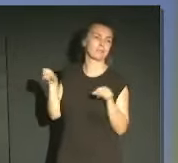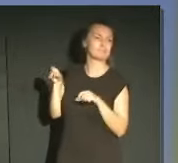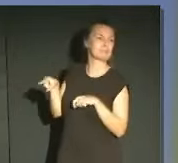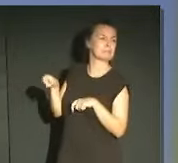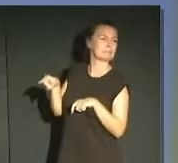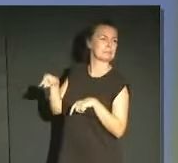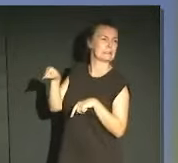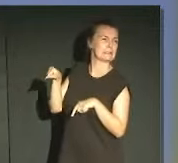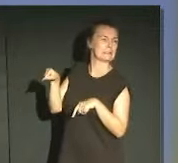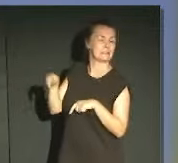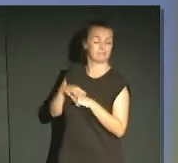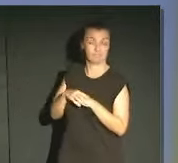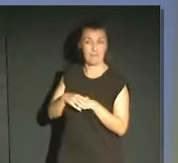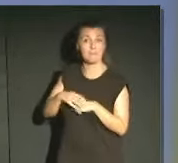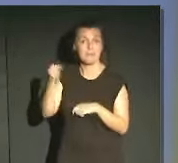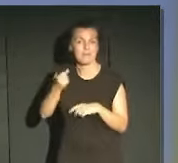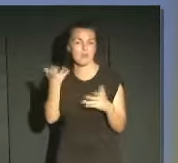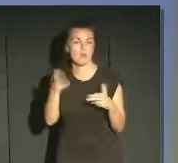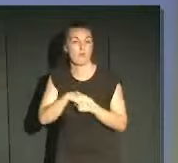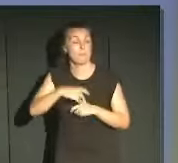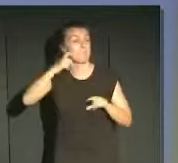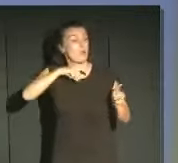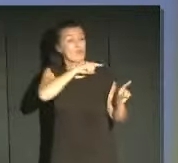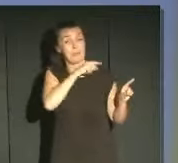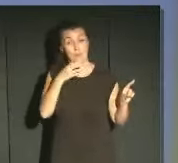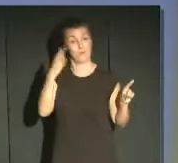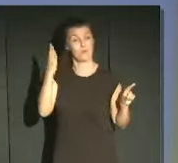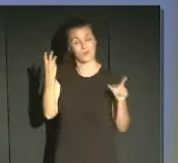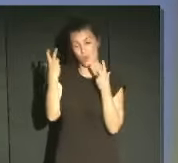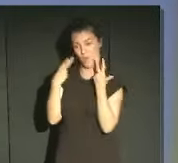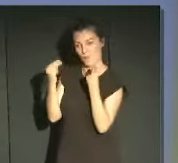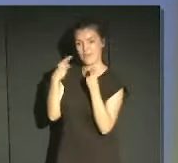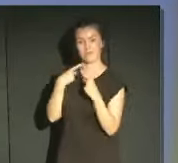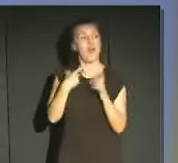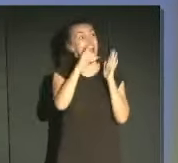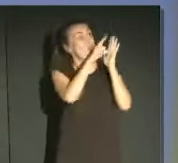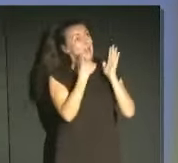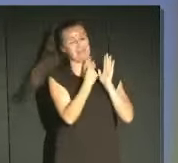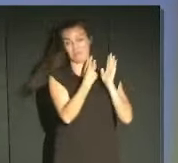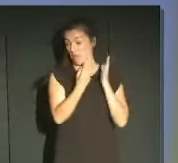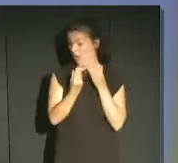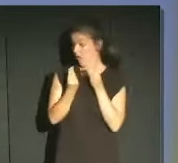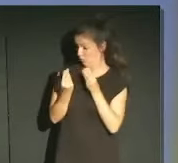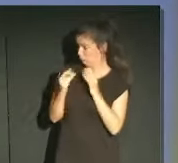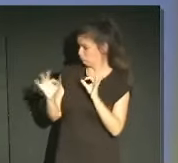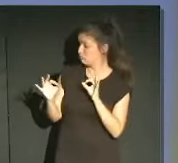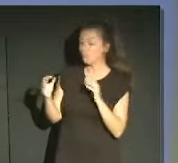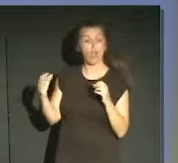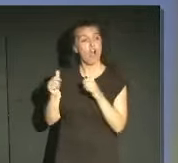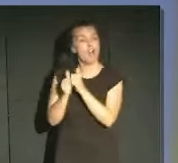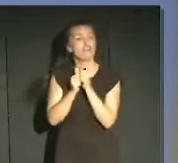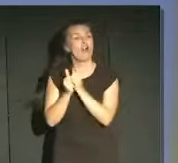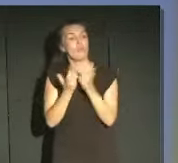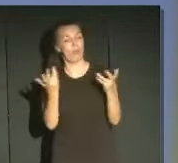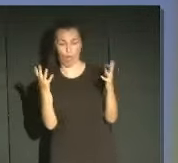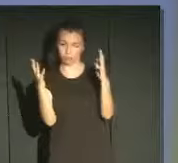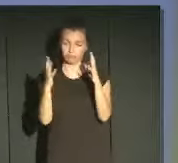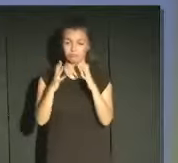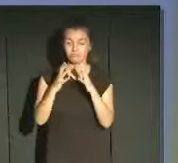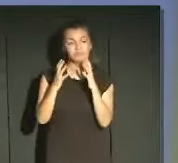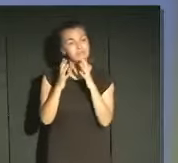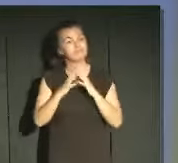rouge mais pire que ça Macron a besoin de Le Pen pour faire passer ses lois alors ensemble il vote par exemple à l'Assemblée